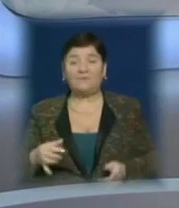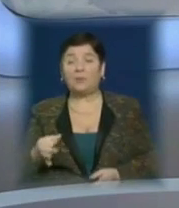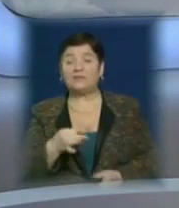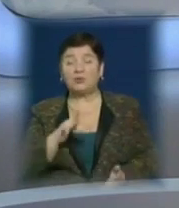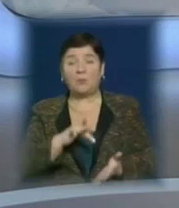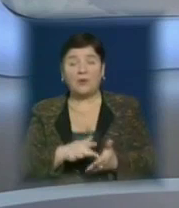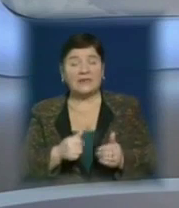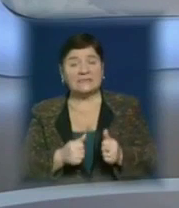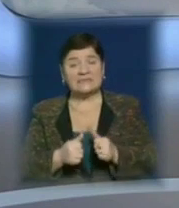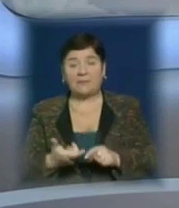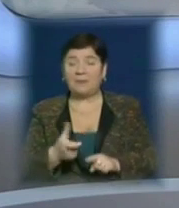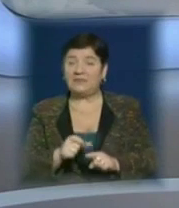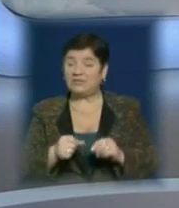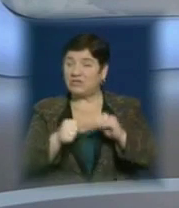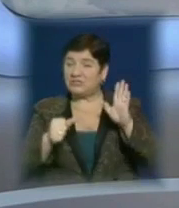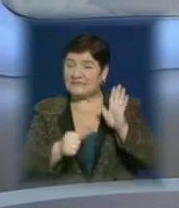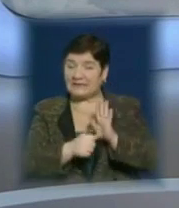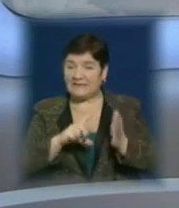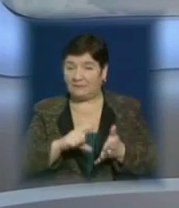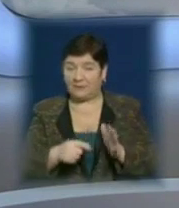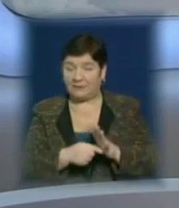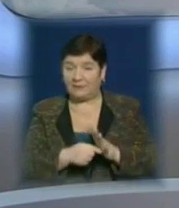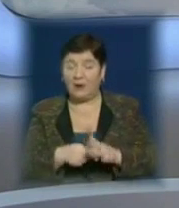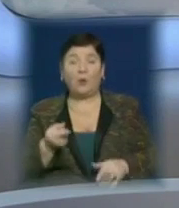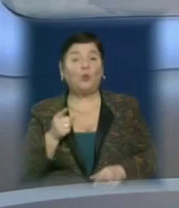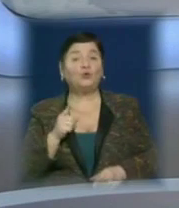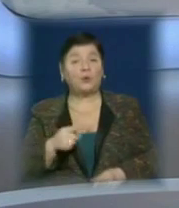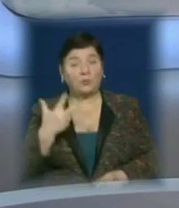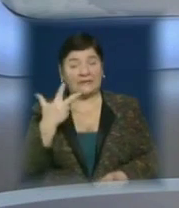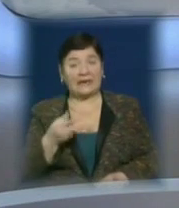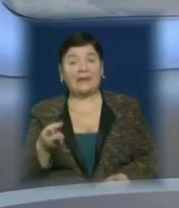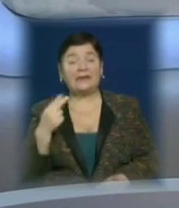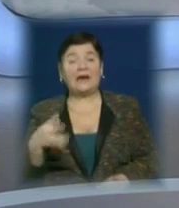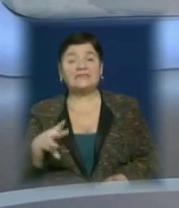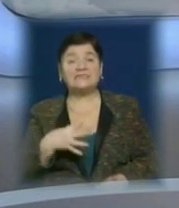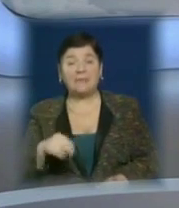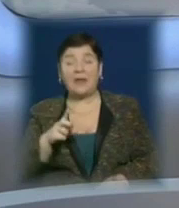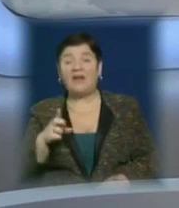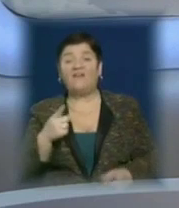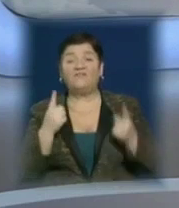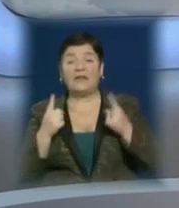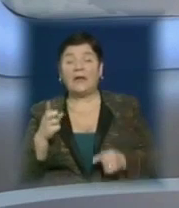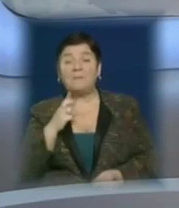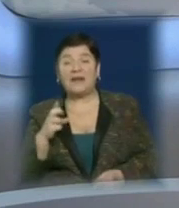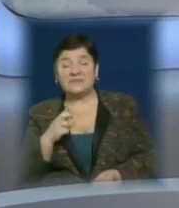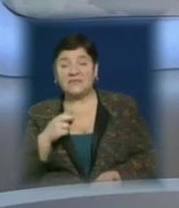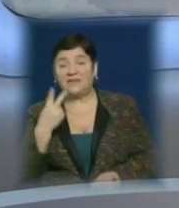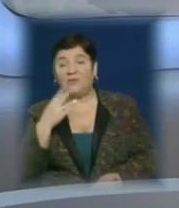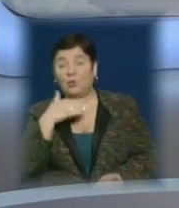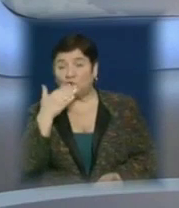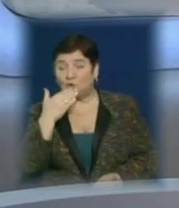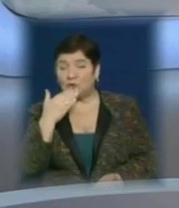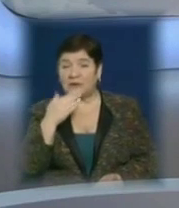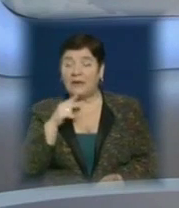закуплено найбільше квартир – усього 16. У тому числі 3 для сімей із Великоберезнянського, 2 – Ужгородського та